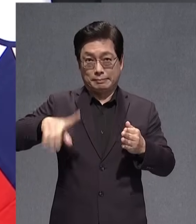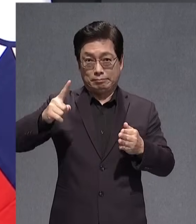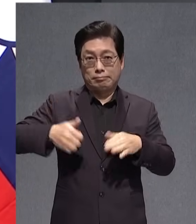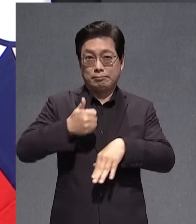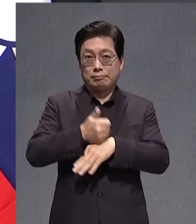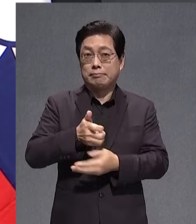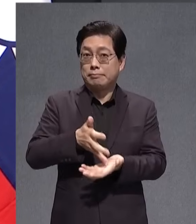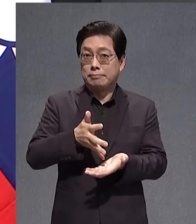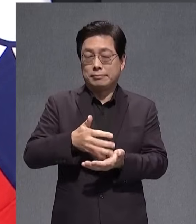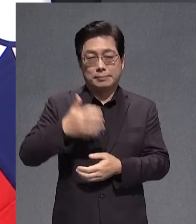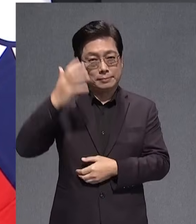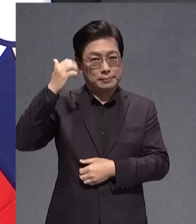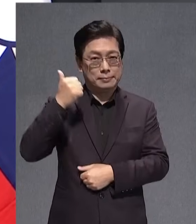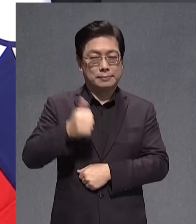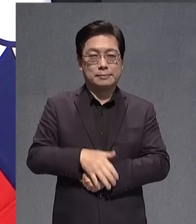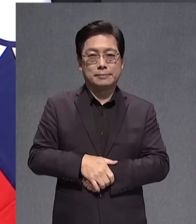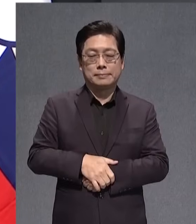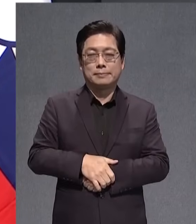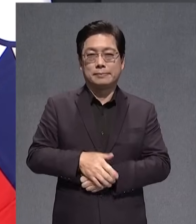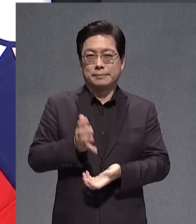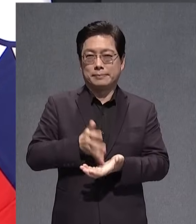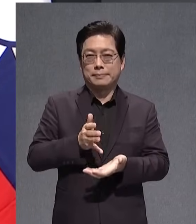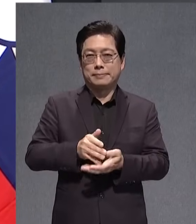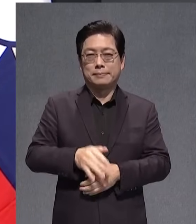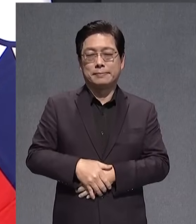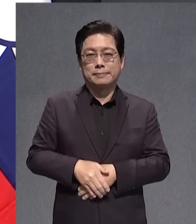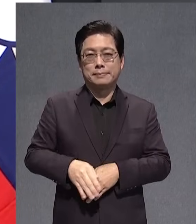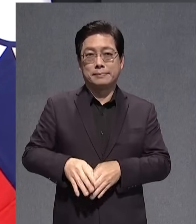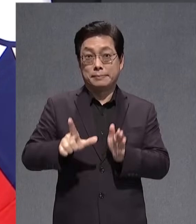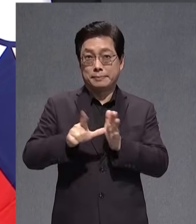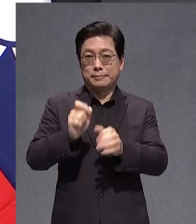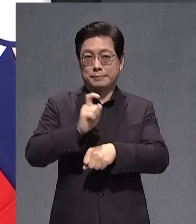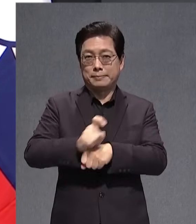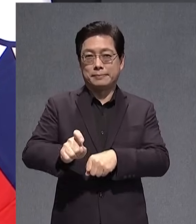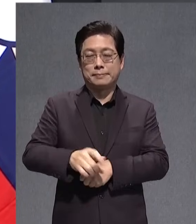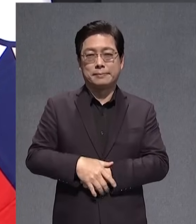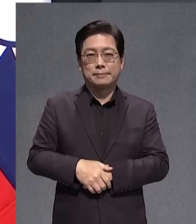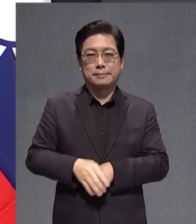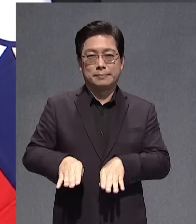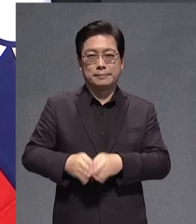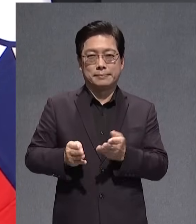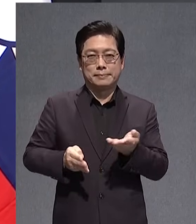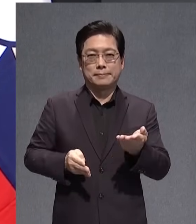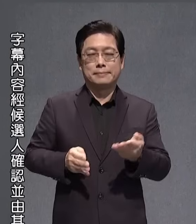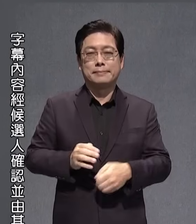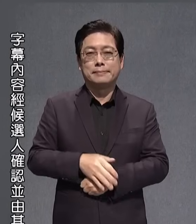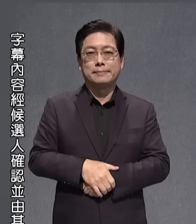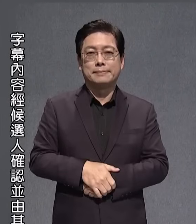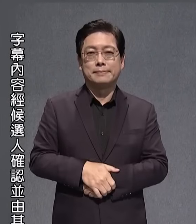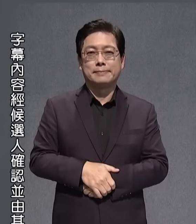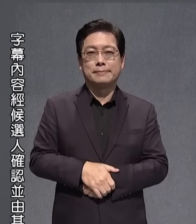选人柯文哲先生发表政见，时间十分钟，请发言。